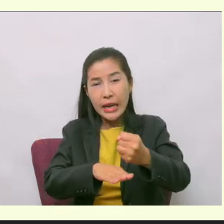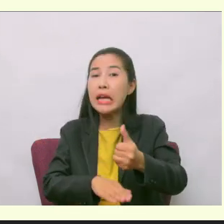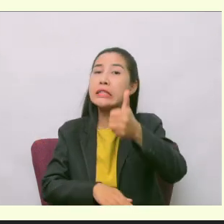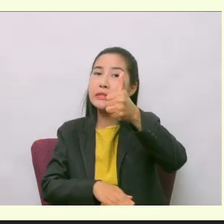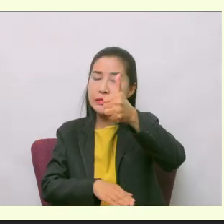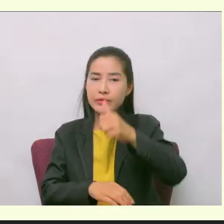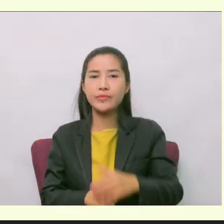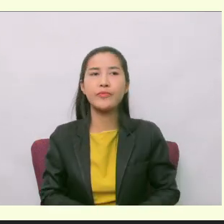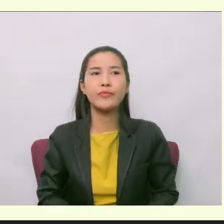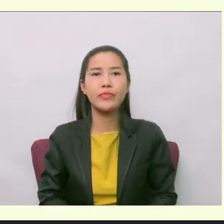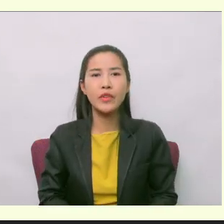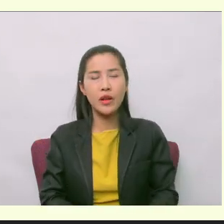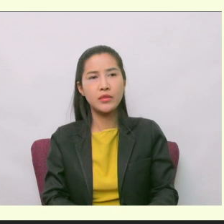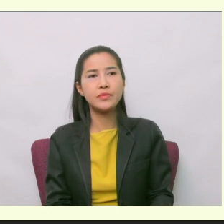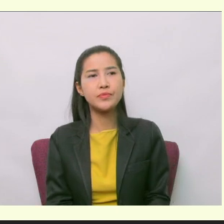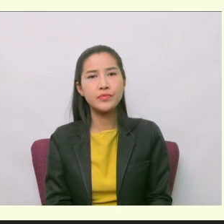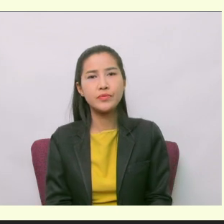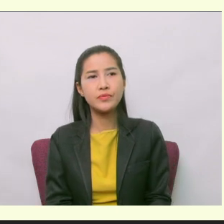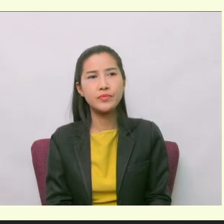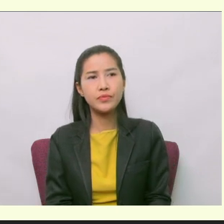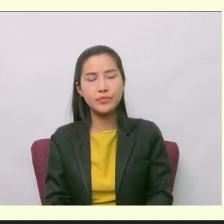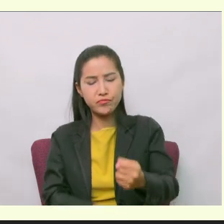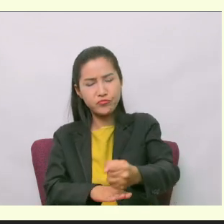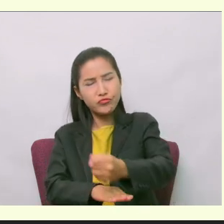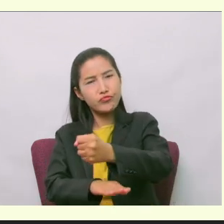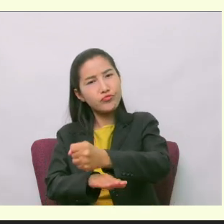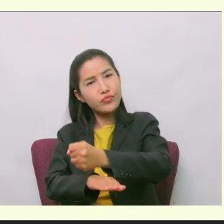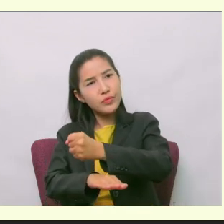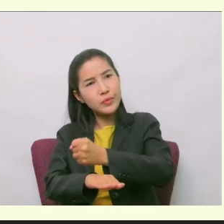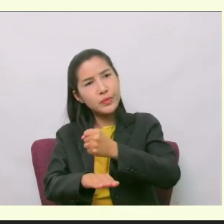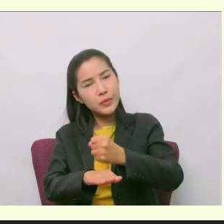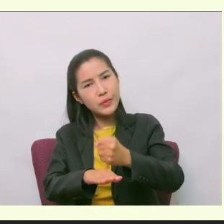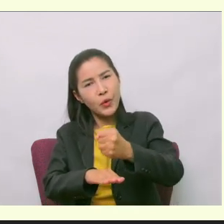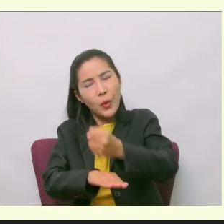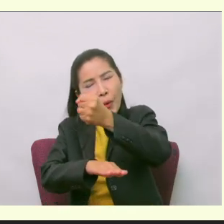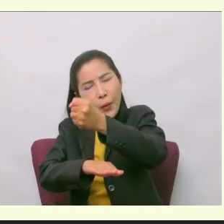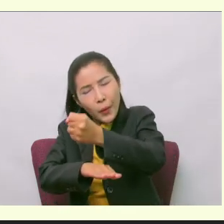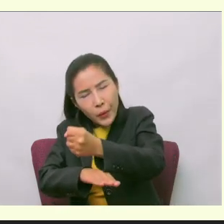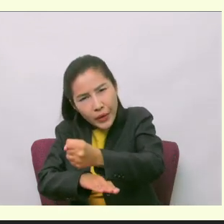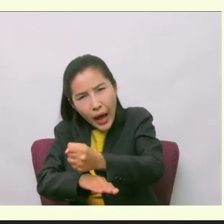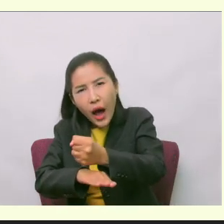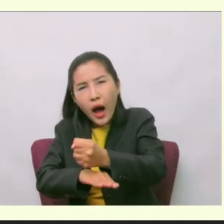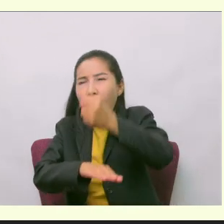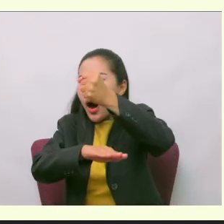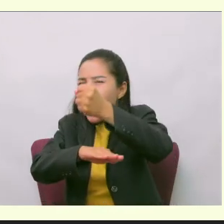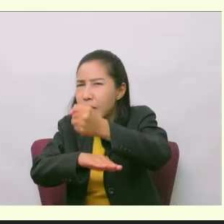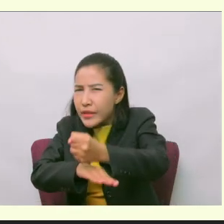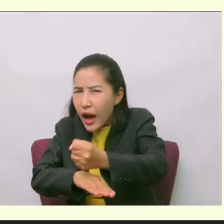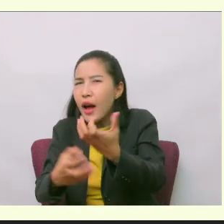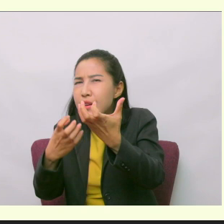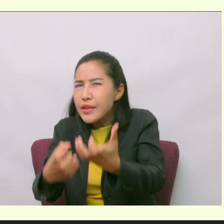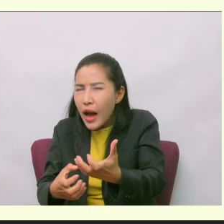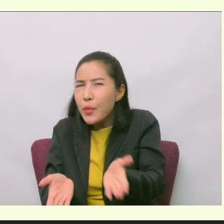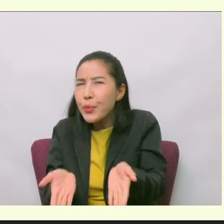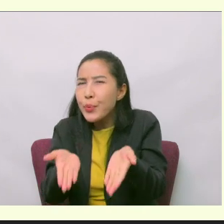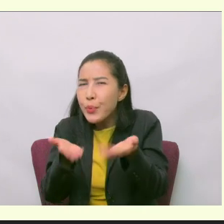ต่างๆของร่างกายนะคะในเรื่องของความถี่ในการใช้แรงนะคะในเรื่องของการกดลูกประคบนะคะก็จำเป็นเ